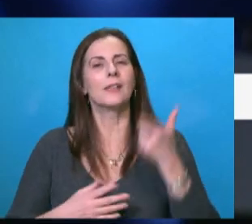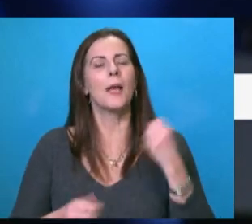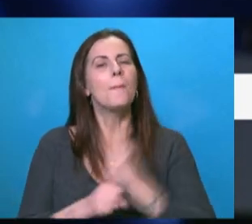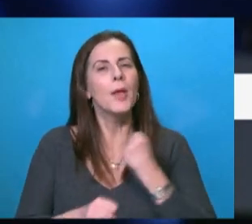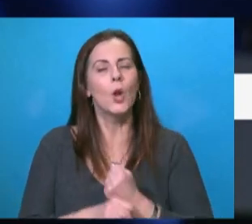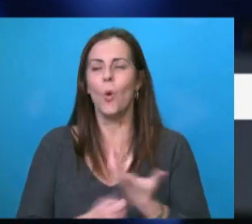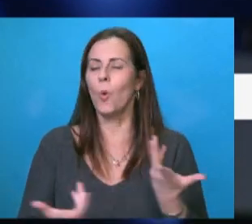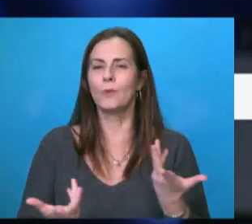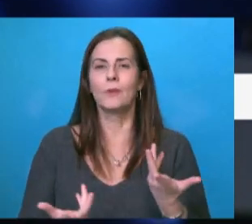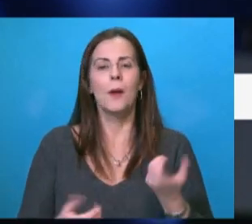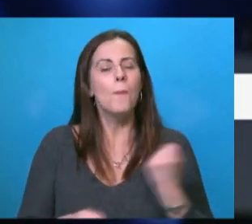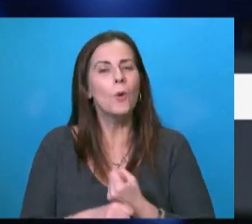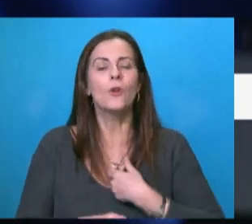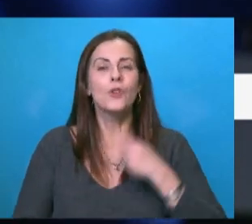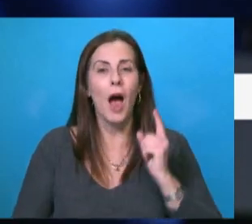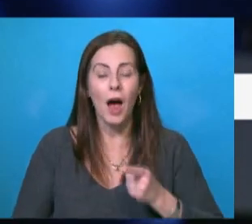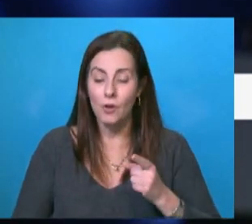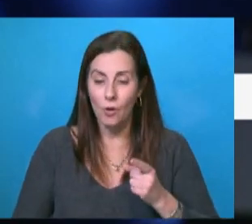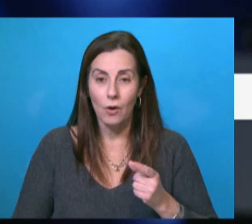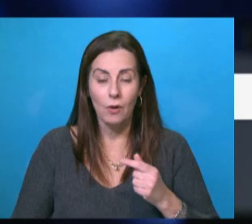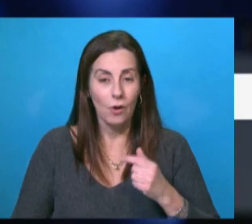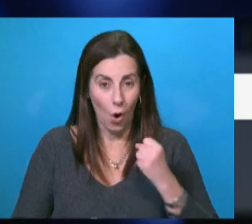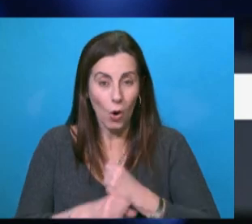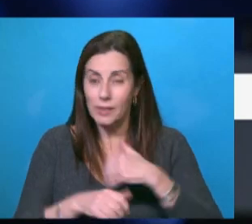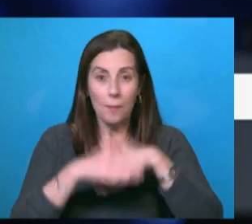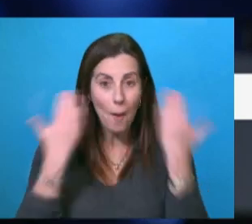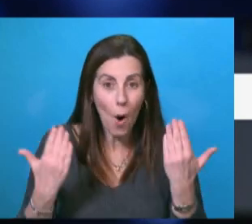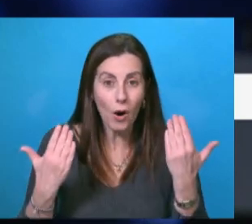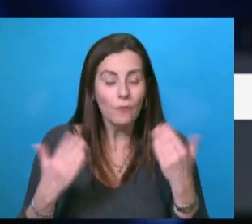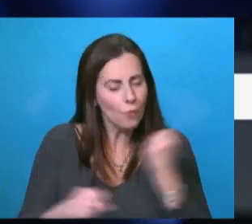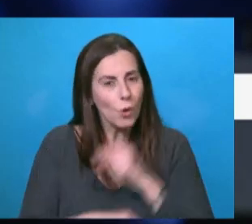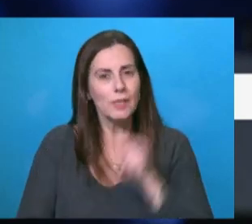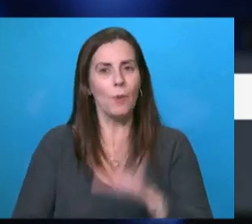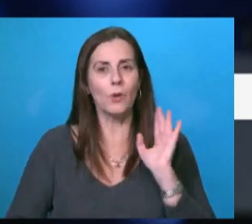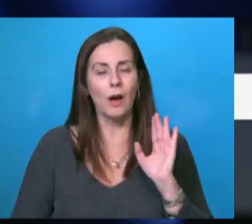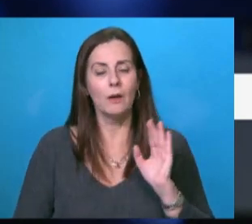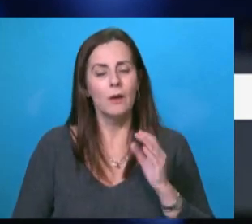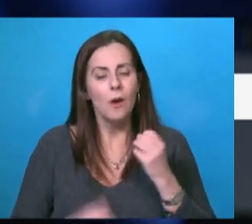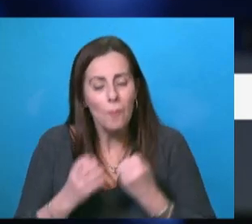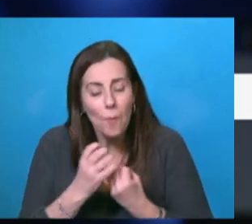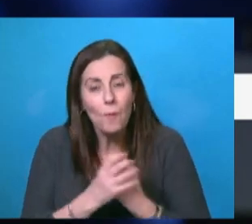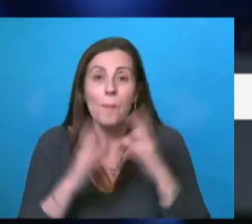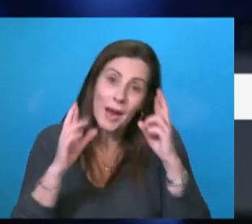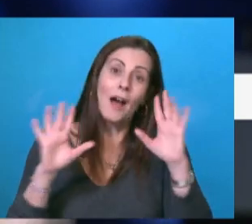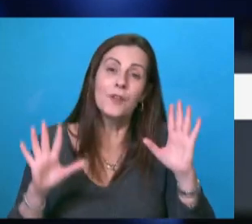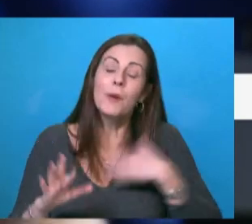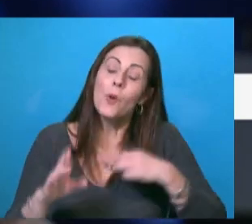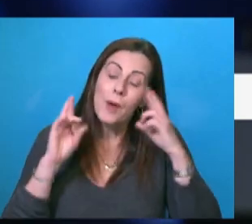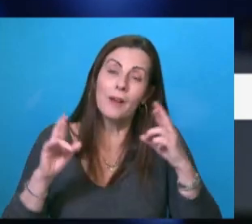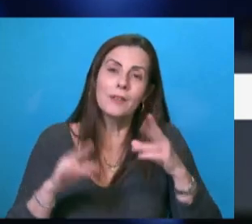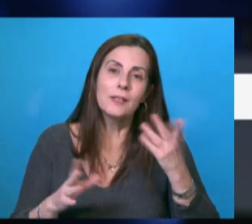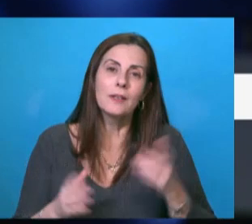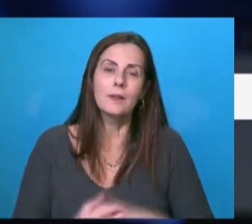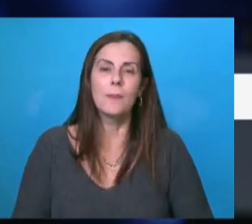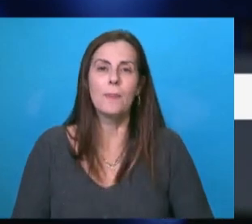פעולה שאנחנו מתעוררים בבוקר ועושים אותה. זאת אומרת, בונים את מקווים. אנחנו מקווים, זה פועל. משהו שצריך לתדלק